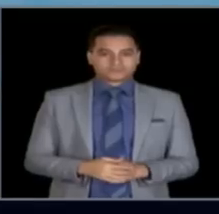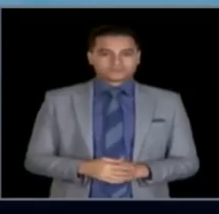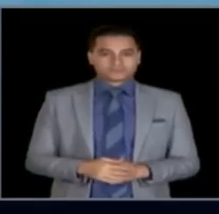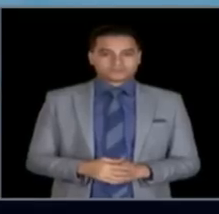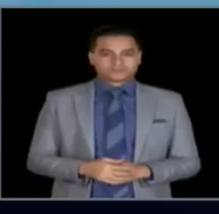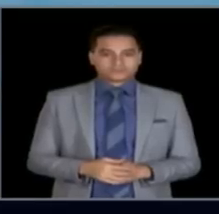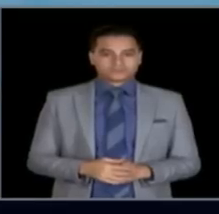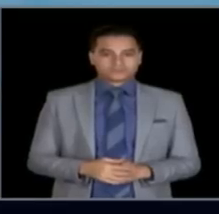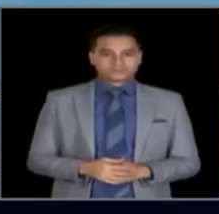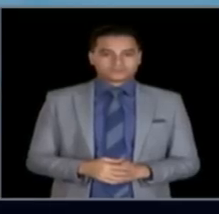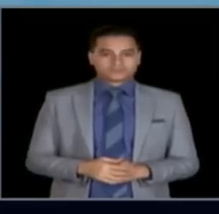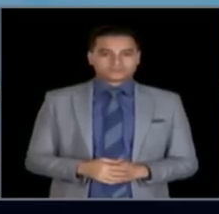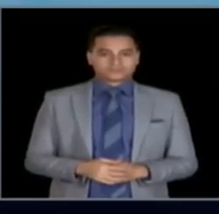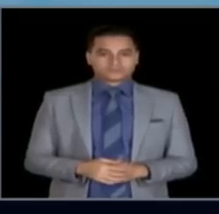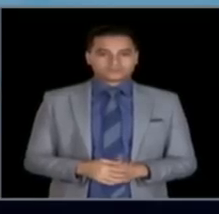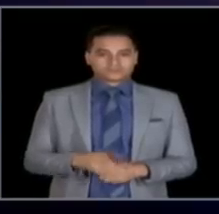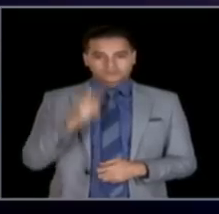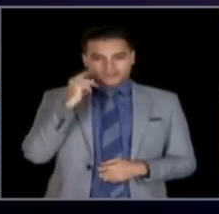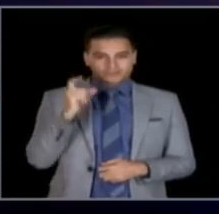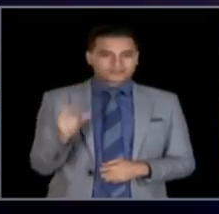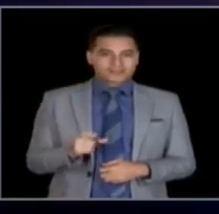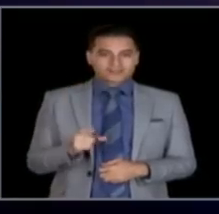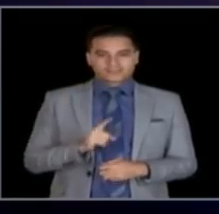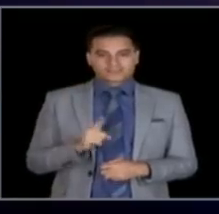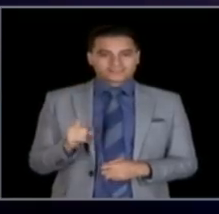اللغة الإيه بقى؟ إيطالية؟ لا.